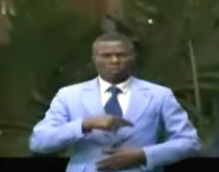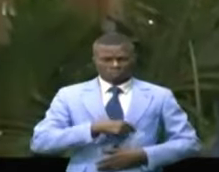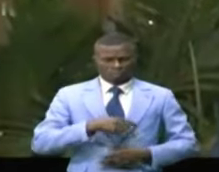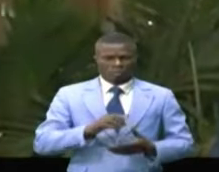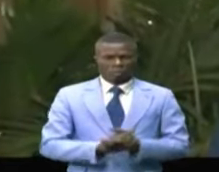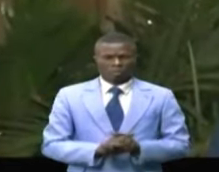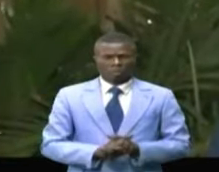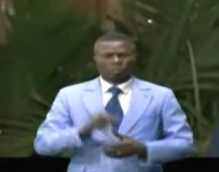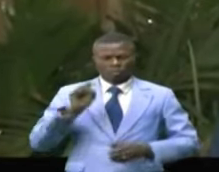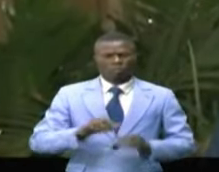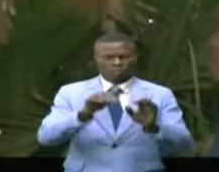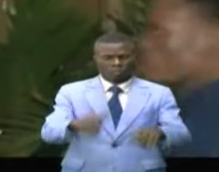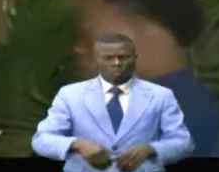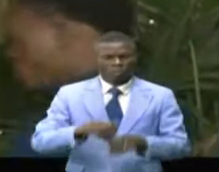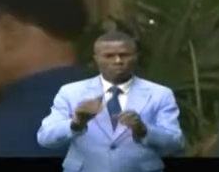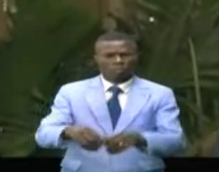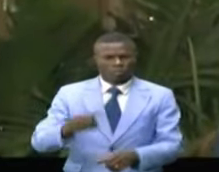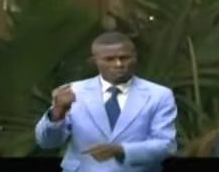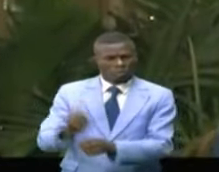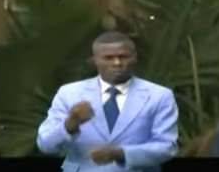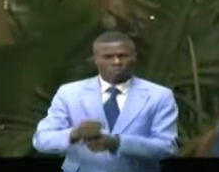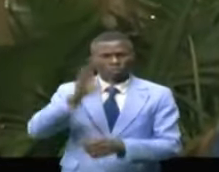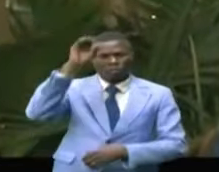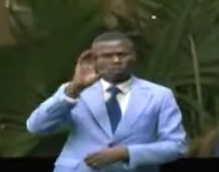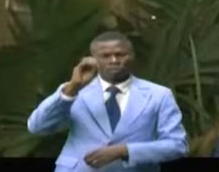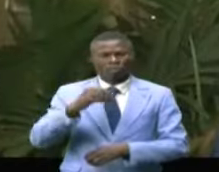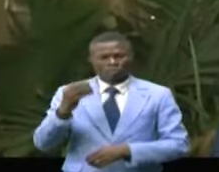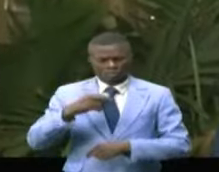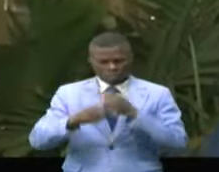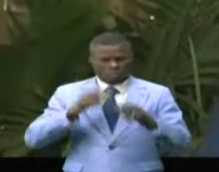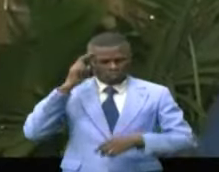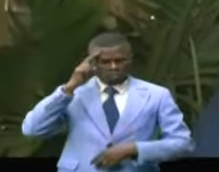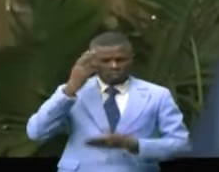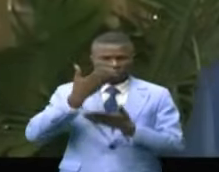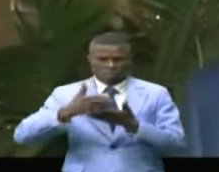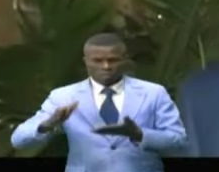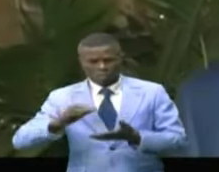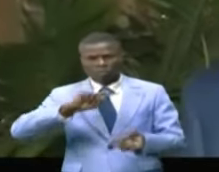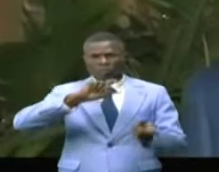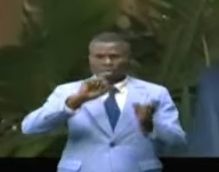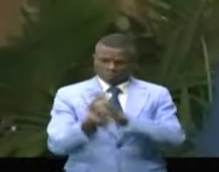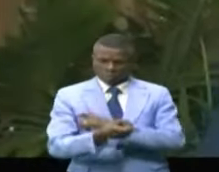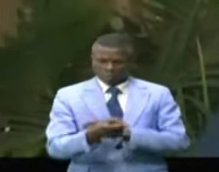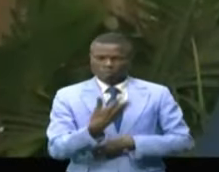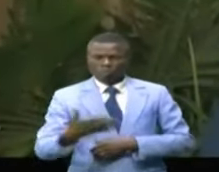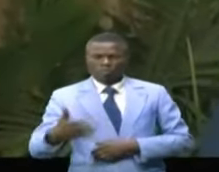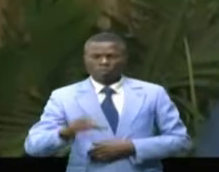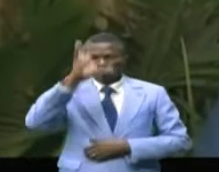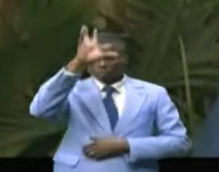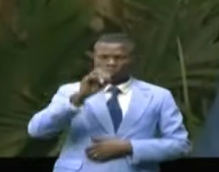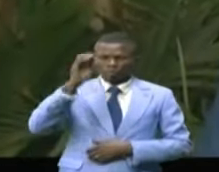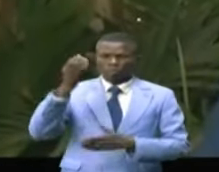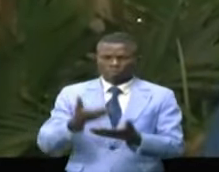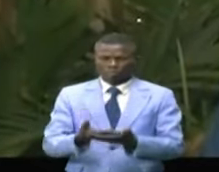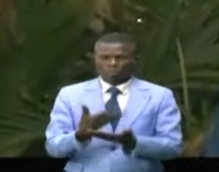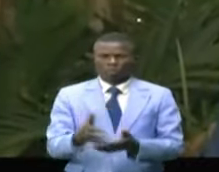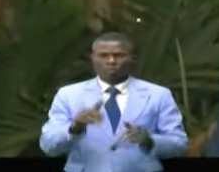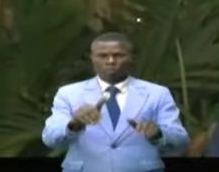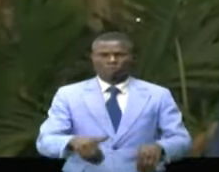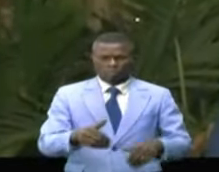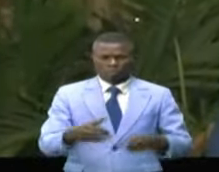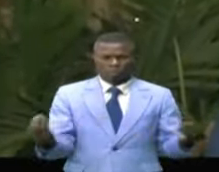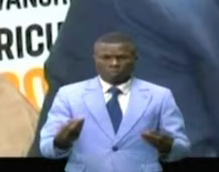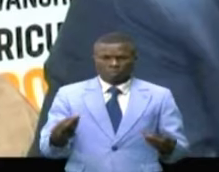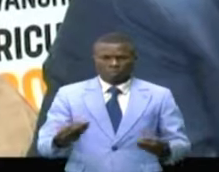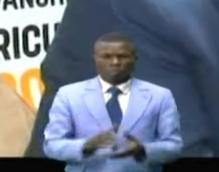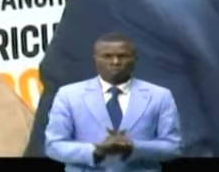avoir cultivé. Nos récoltes, on les fait comment ? Commençons maintenant à réfléchir sur la phase de la transformation de nos produits agricoles. C'est pourquoi